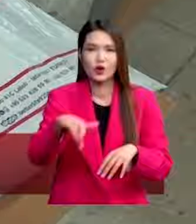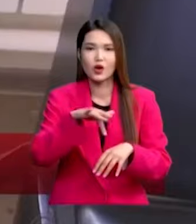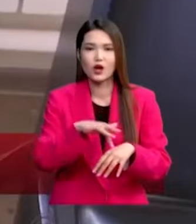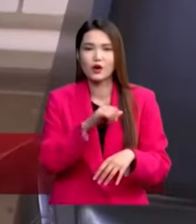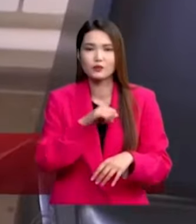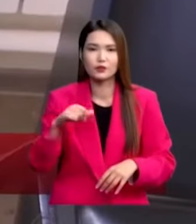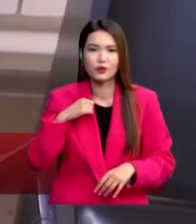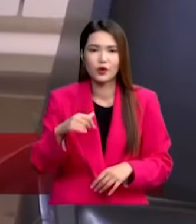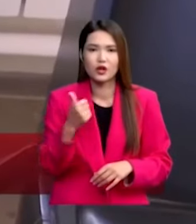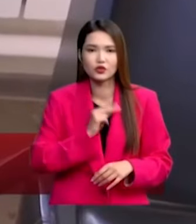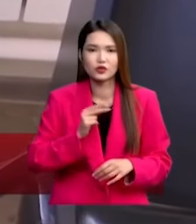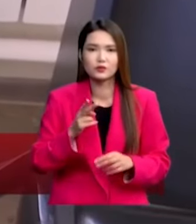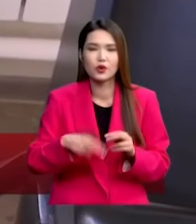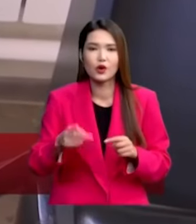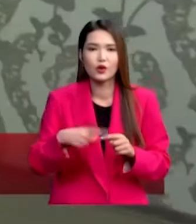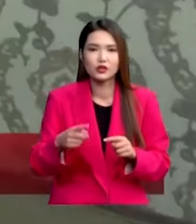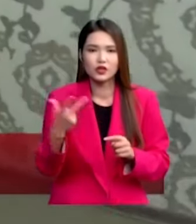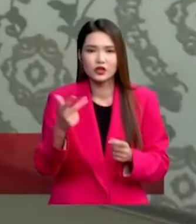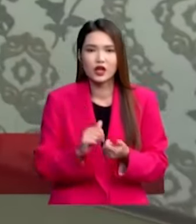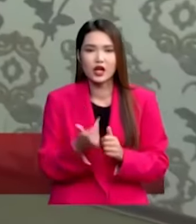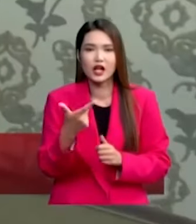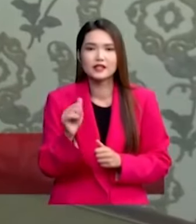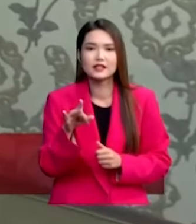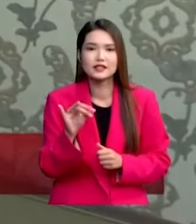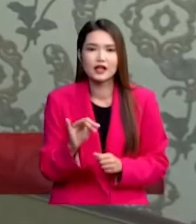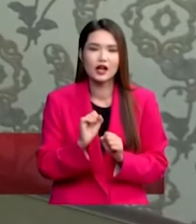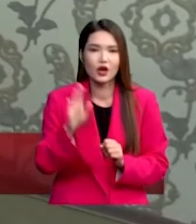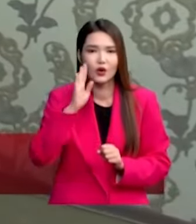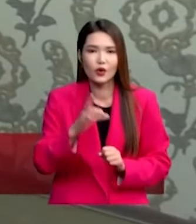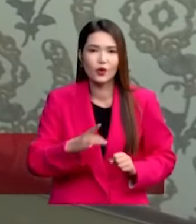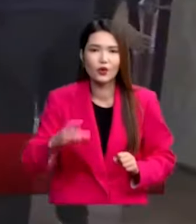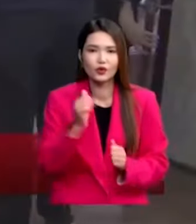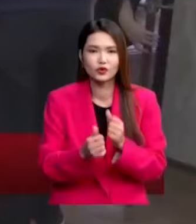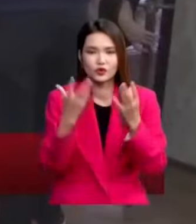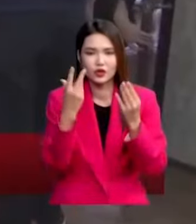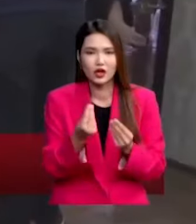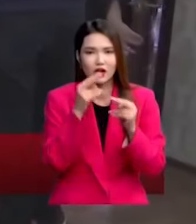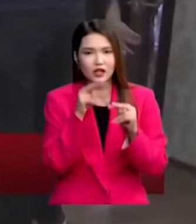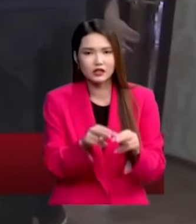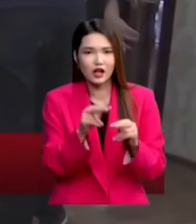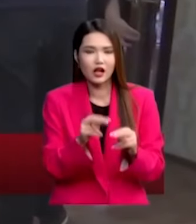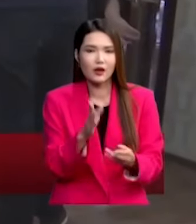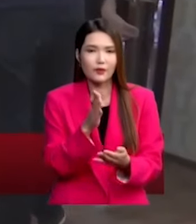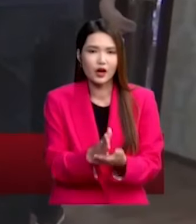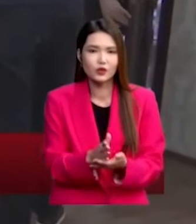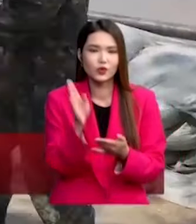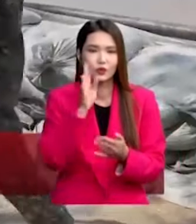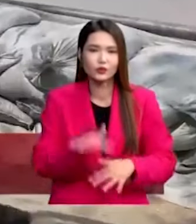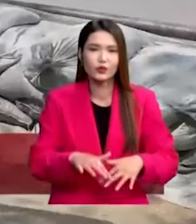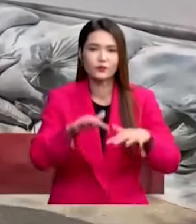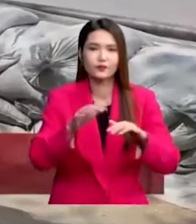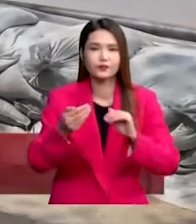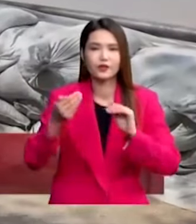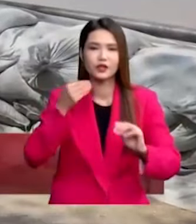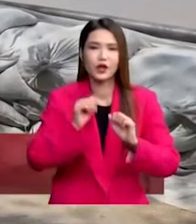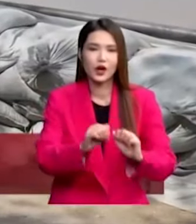өзінде жұмыс бітуге жақын. Үш аумақтағы гидробекетте өзен деңгейінің күн санап көтеріліп жатқаны байқалады. Су тасқынының алдын